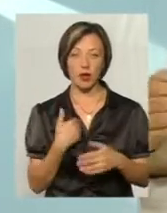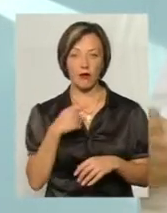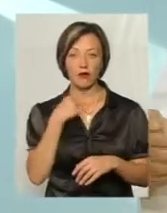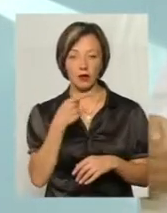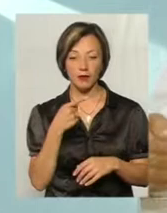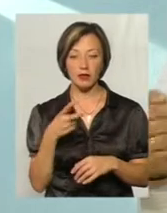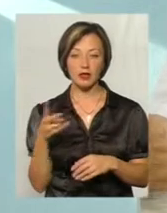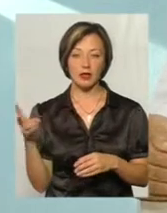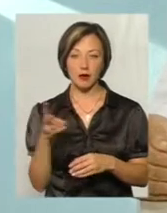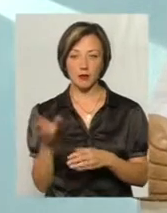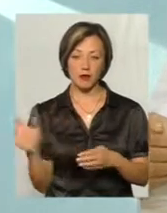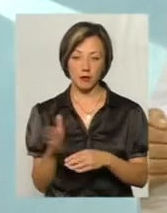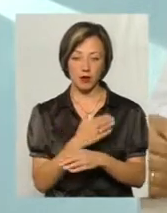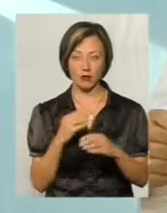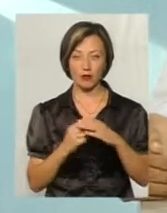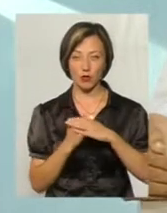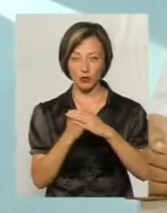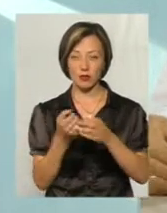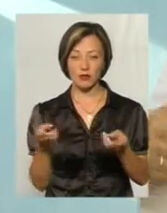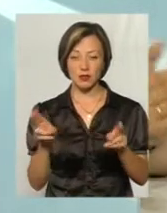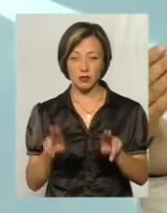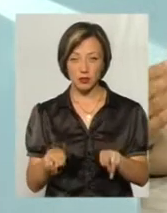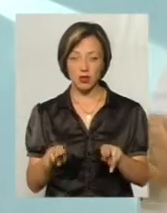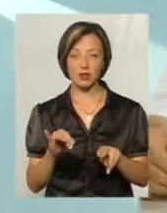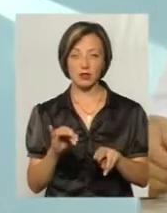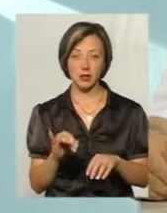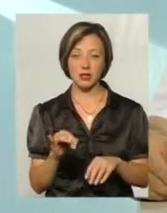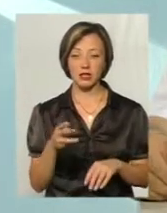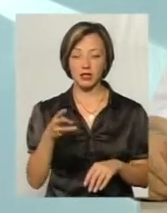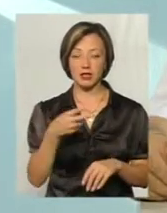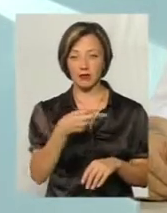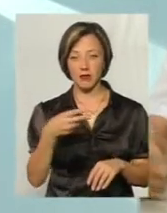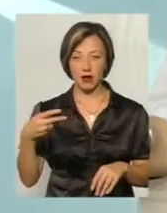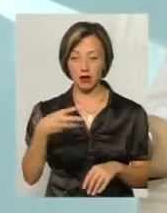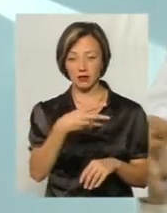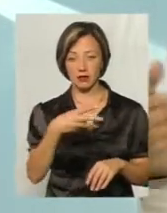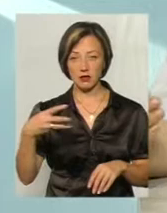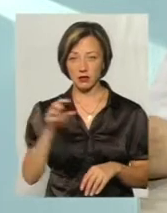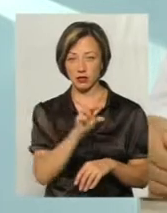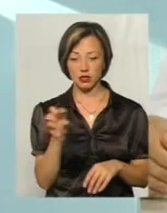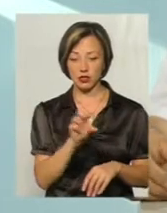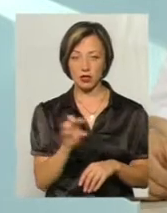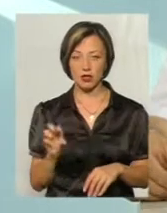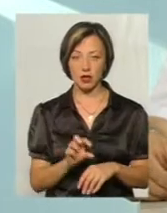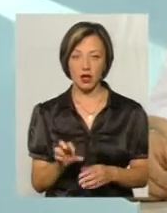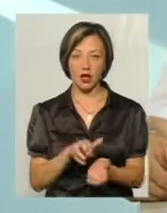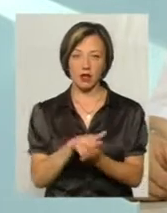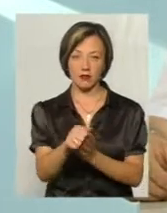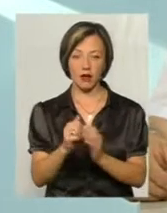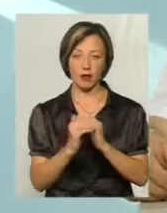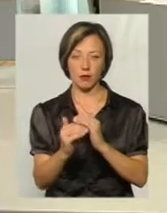що регенеруються в якості основи, і тоді ложиться два шари ще, чи три шари